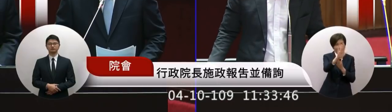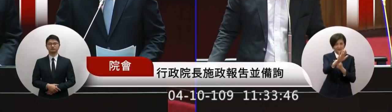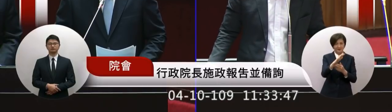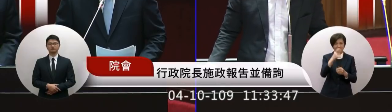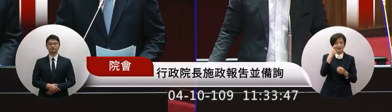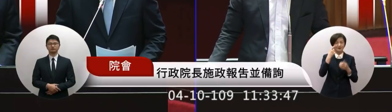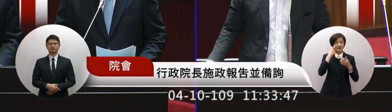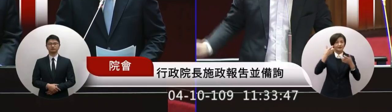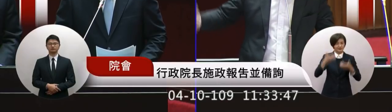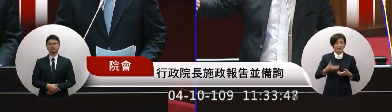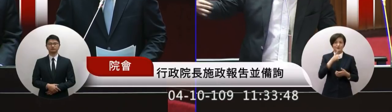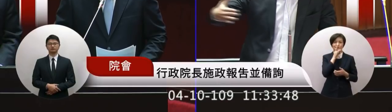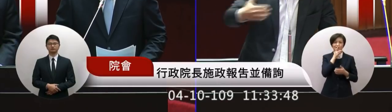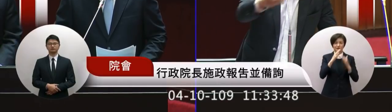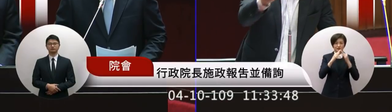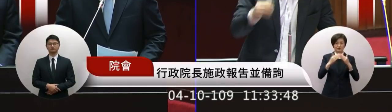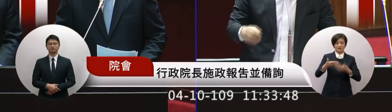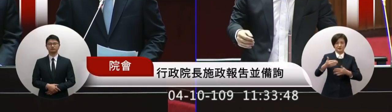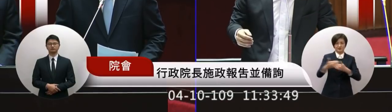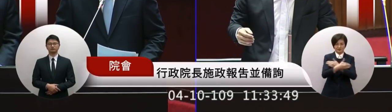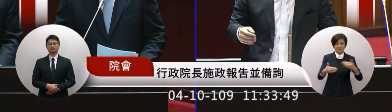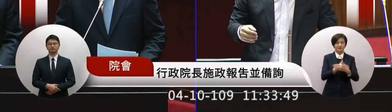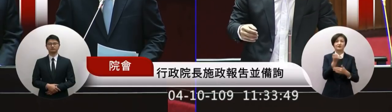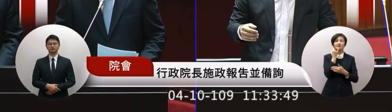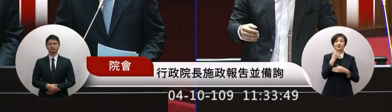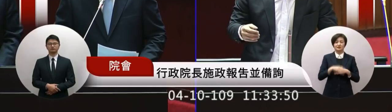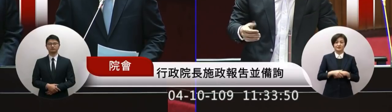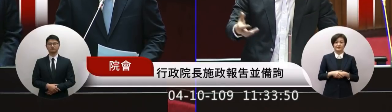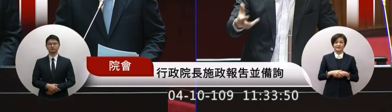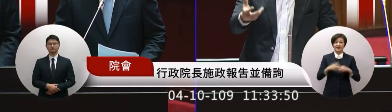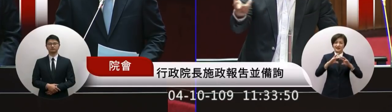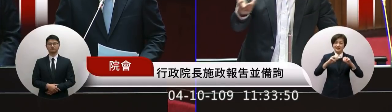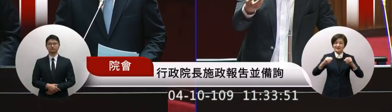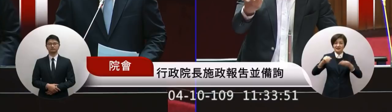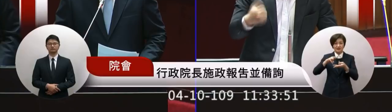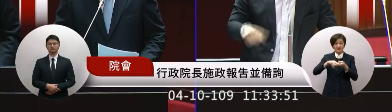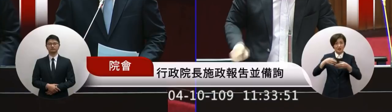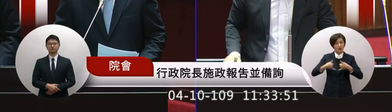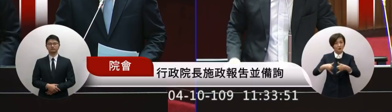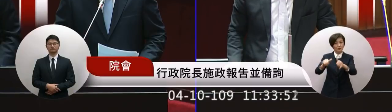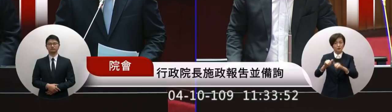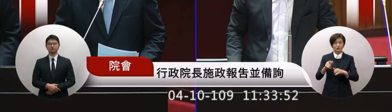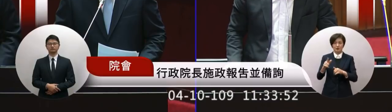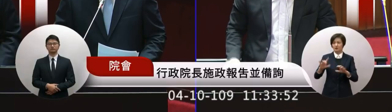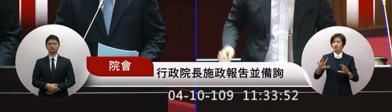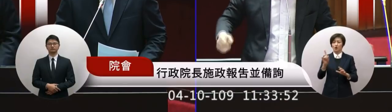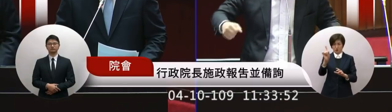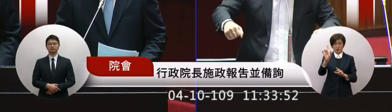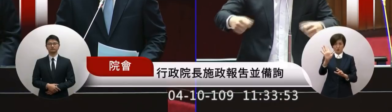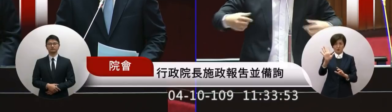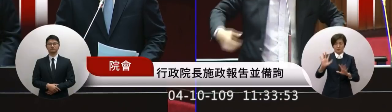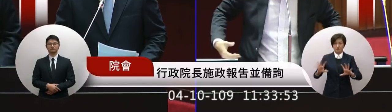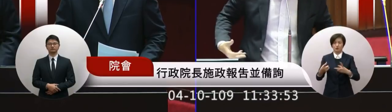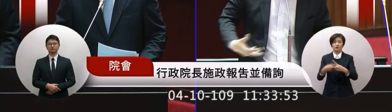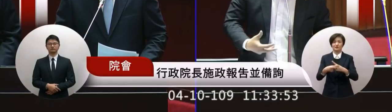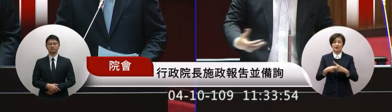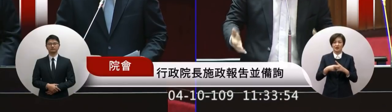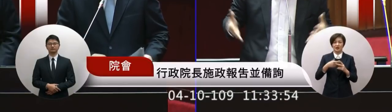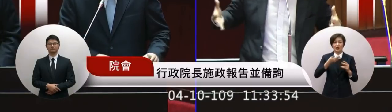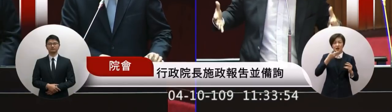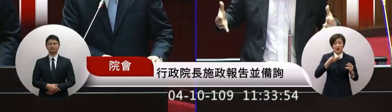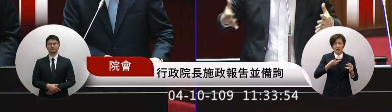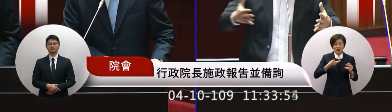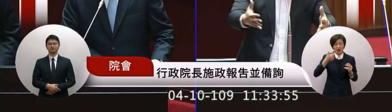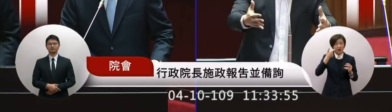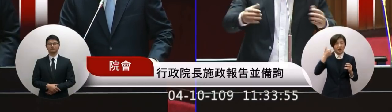边的交通吼，因为包括咱你啊看沙田路，迄，那个有的国校啊伫遐吼，阿公载着囡仔，啊